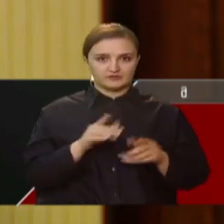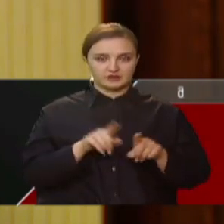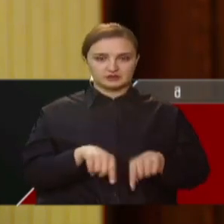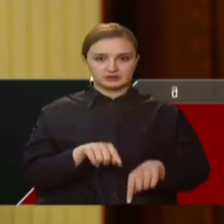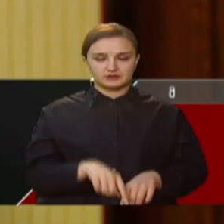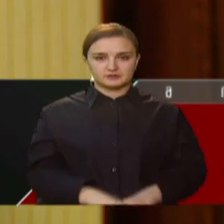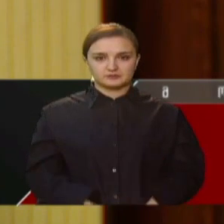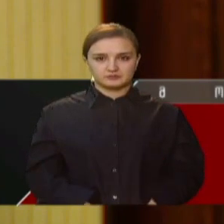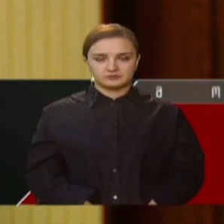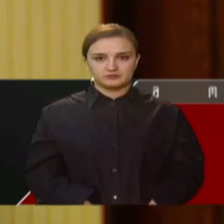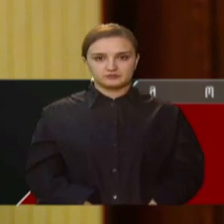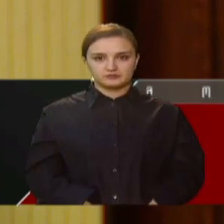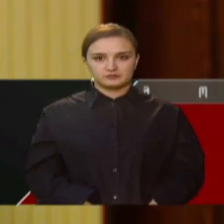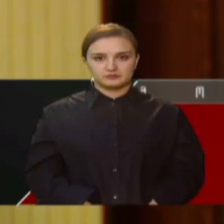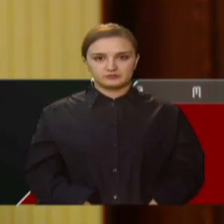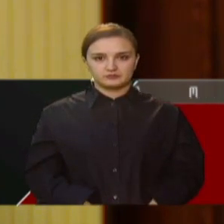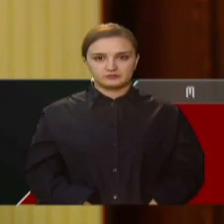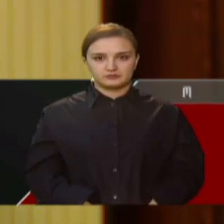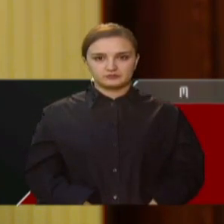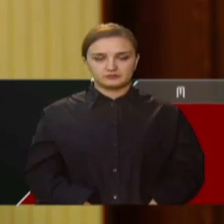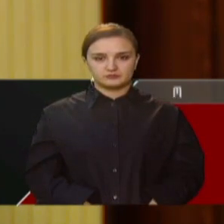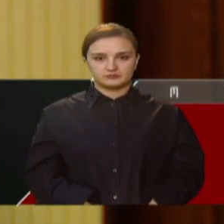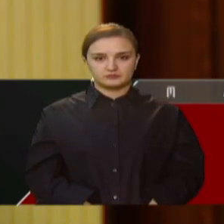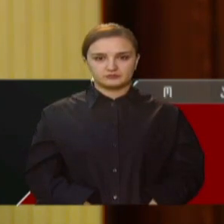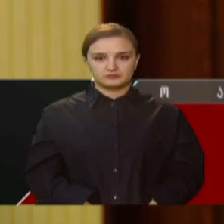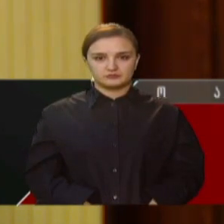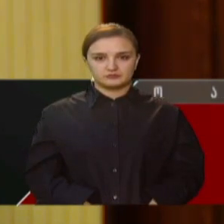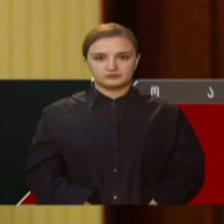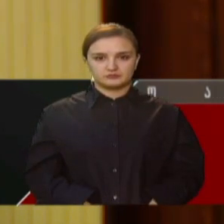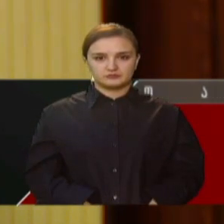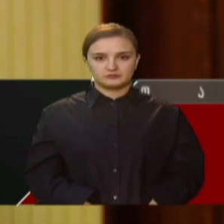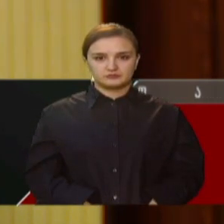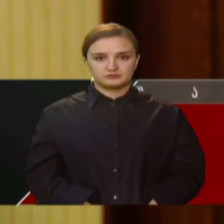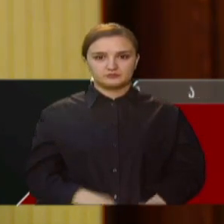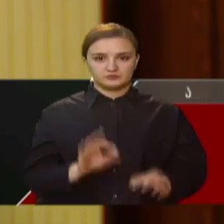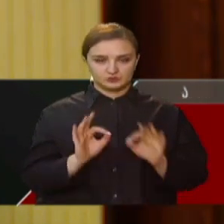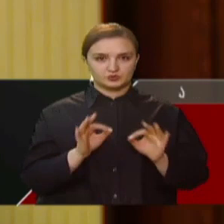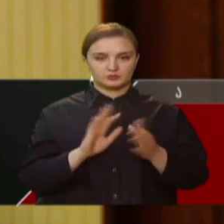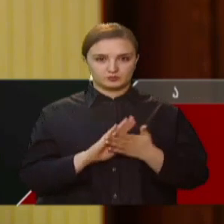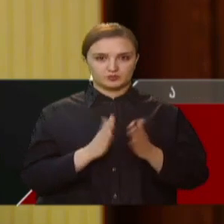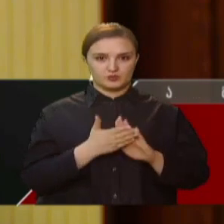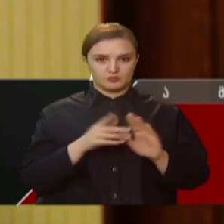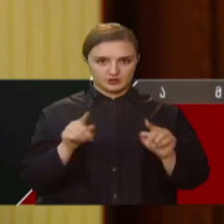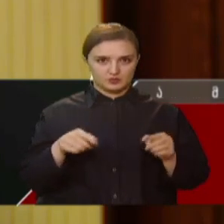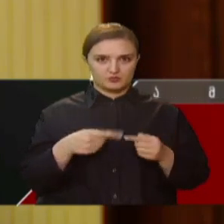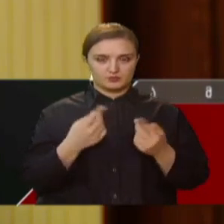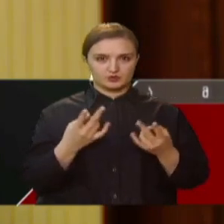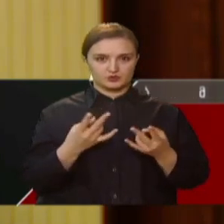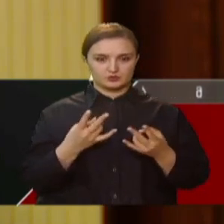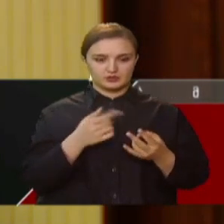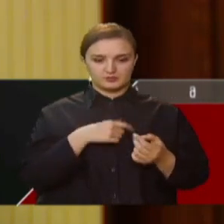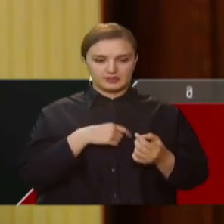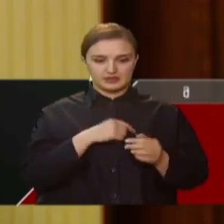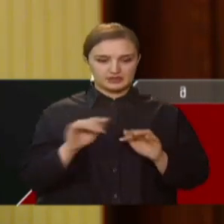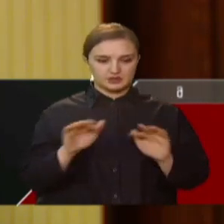და რაღაცნაირად მოიყვანონ, ასე ვთქვათ, ნორმალურ მდგომარეობაში განაახლონ მენეჯმენტი. Რა,